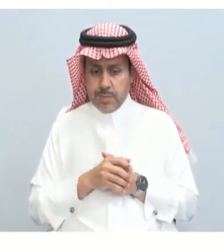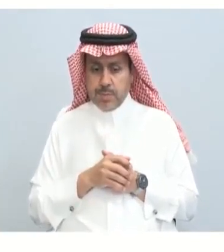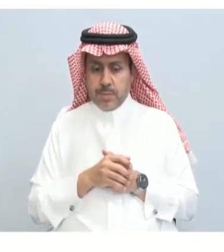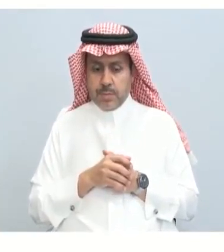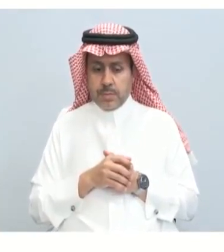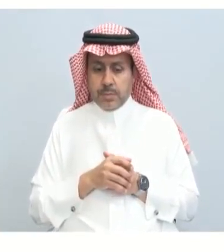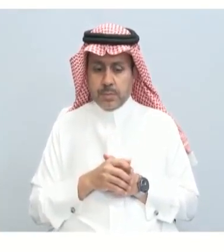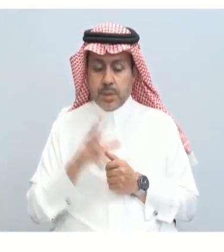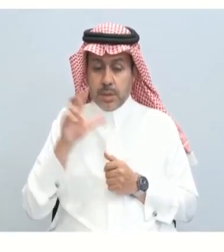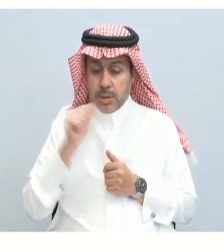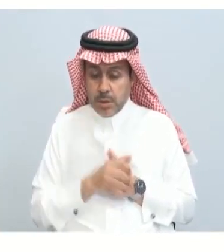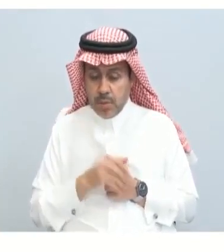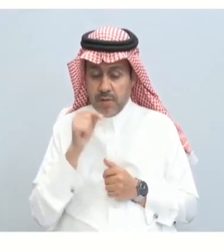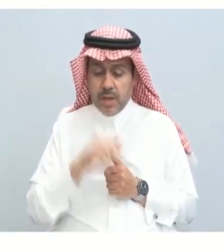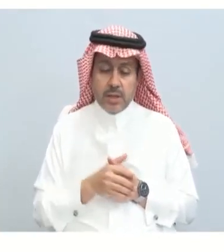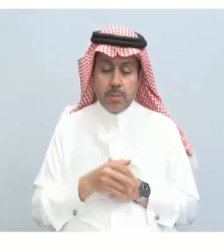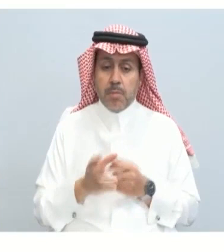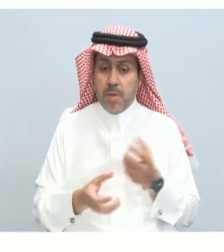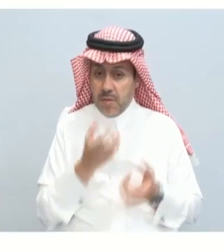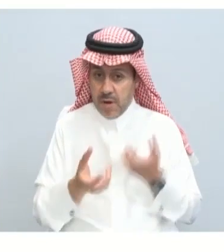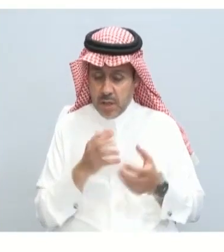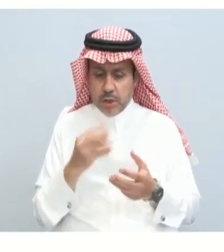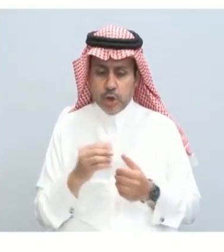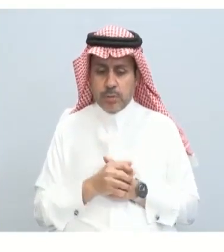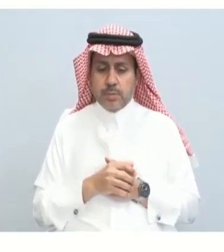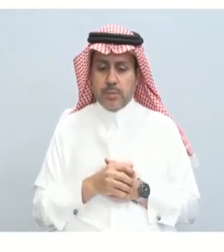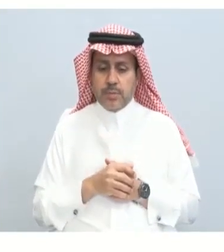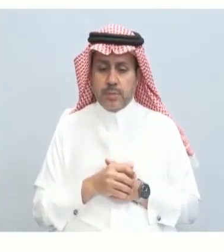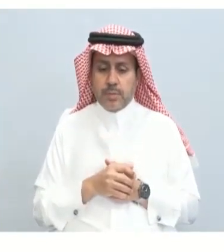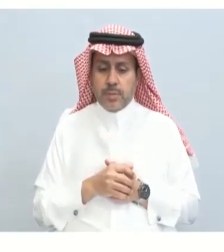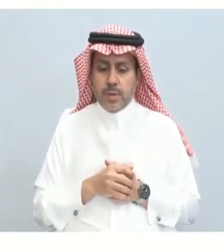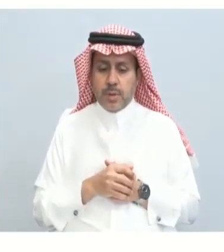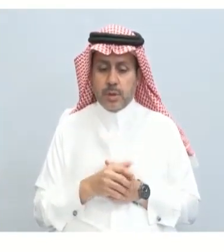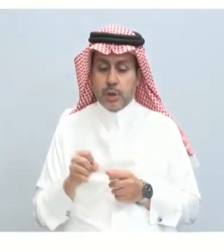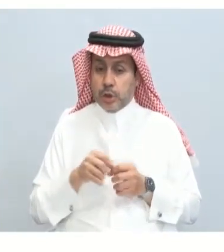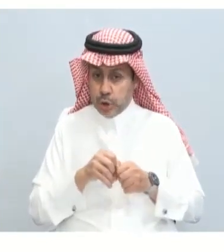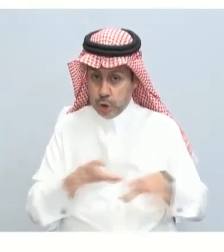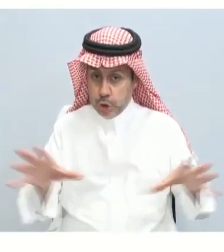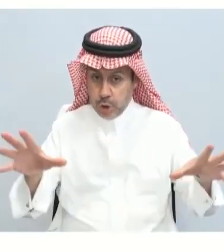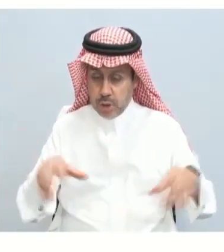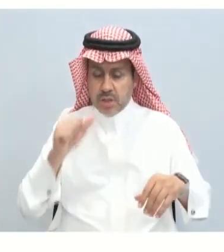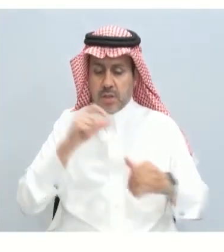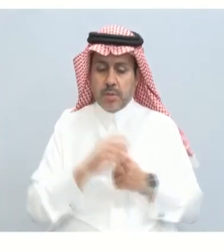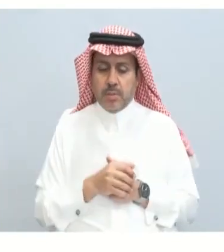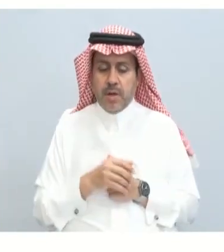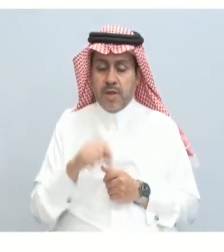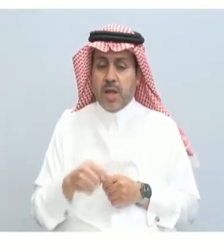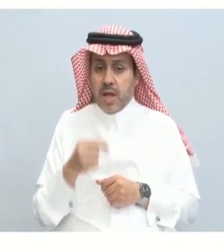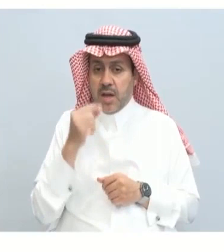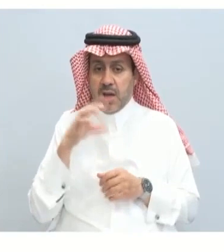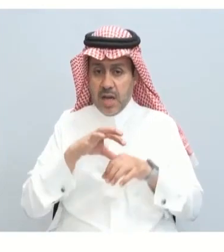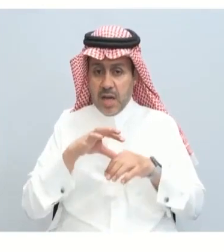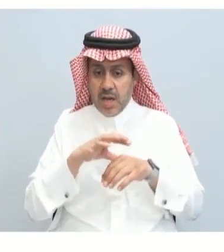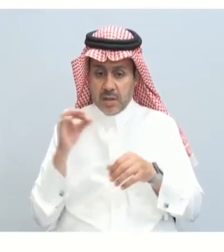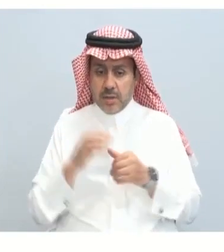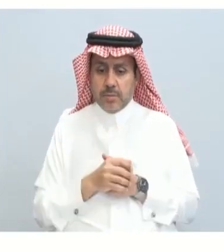هنا الصدا في الحديث كالناري في الحشيم مباشر تقول انتشر الصدى في الحديث